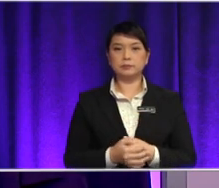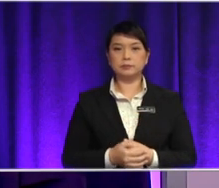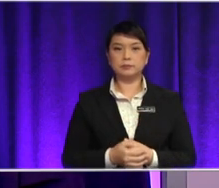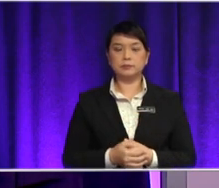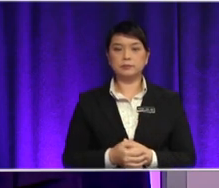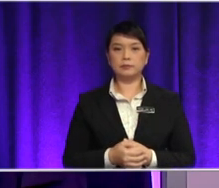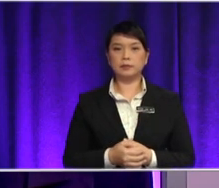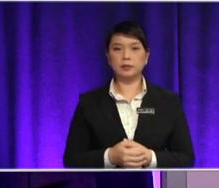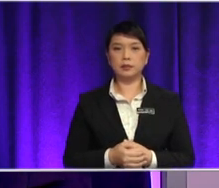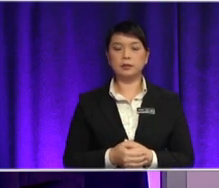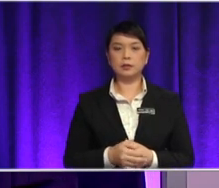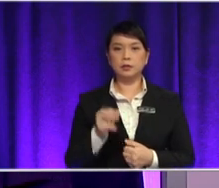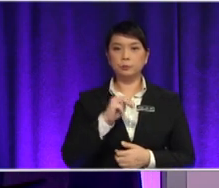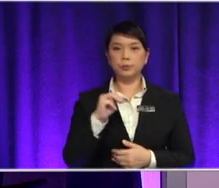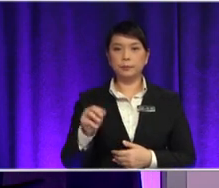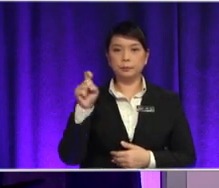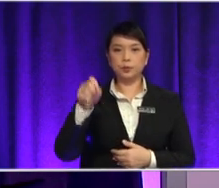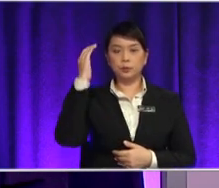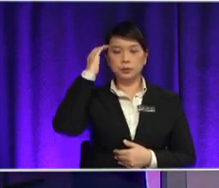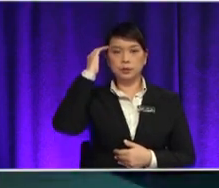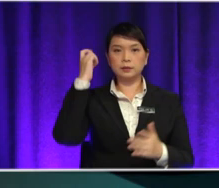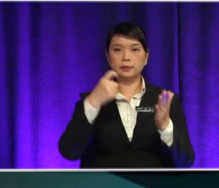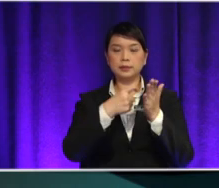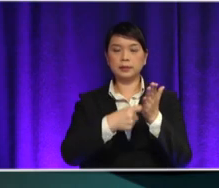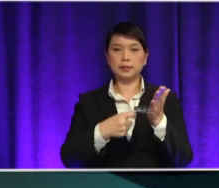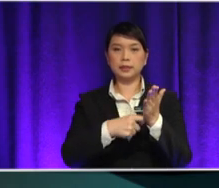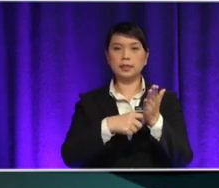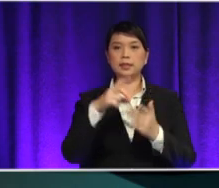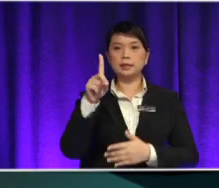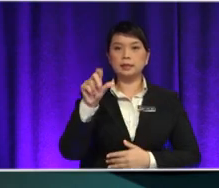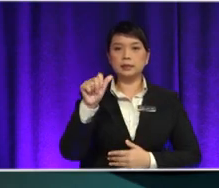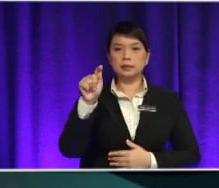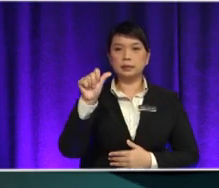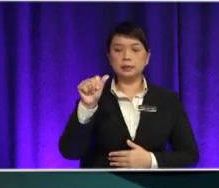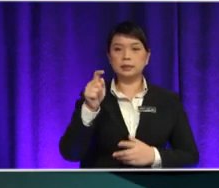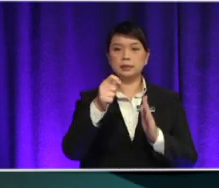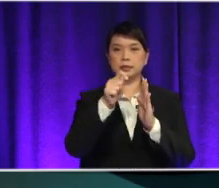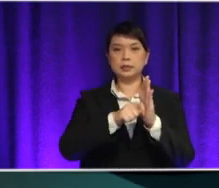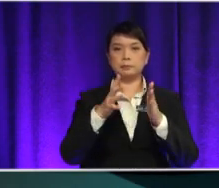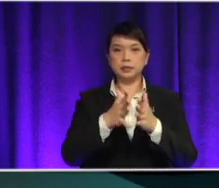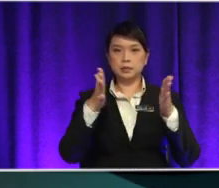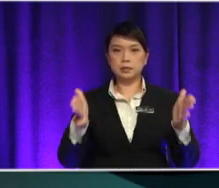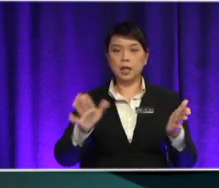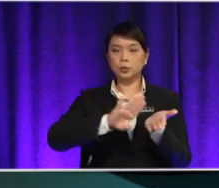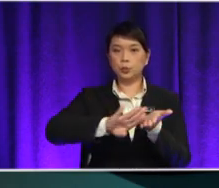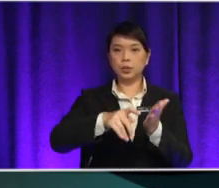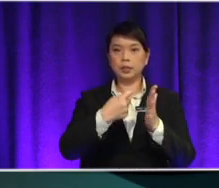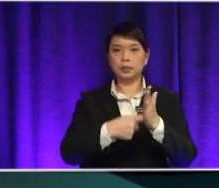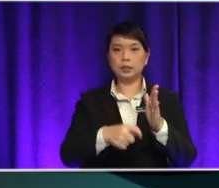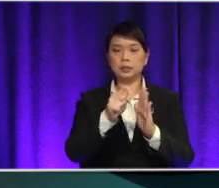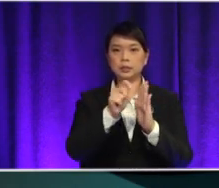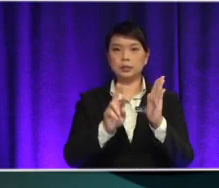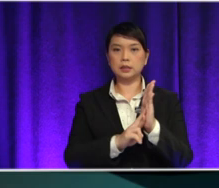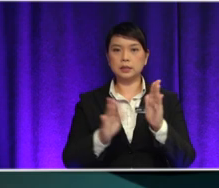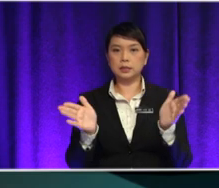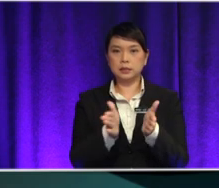pertama adalah murid kena tahu nilai data terbesar tolak nilai data terkecil. Tolak dulu.